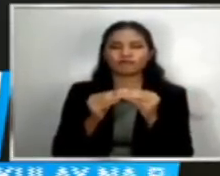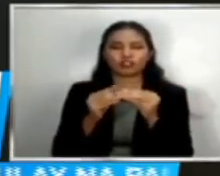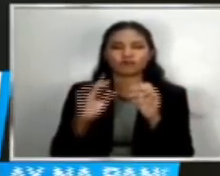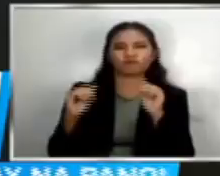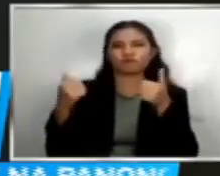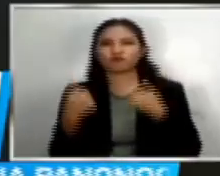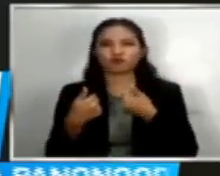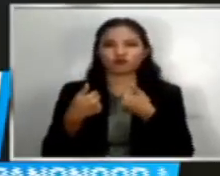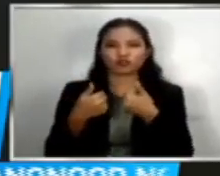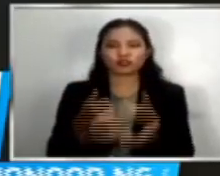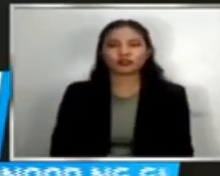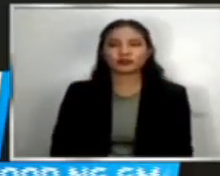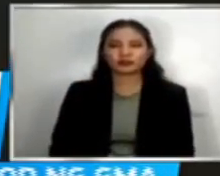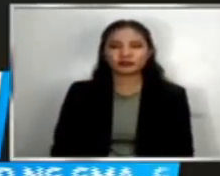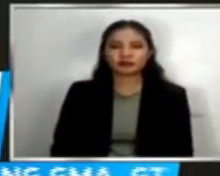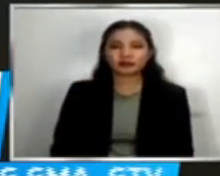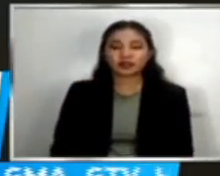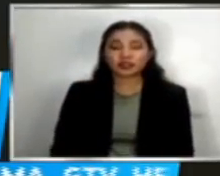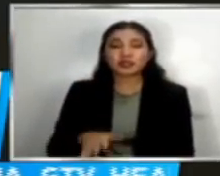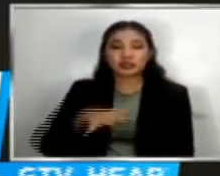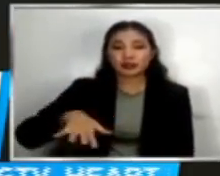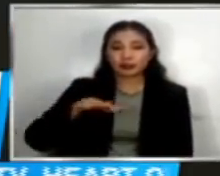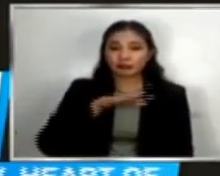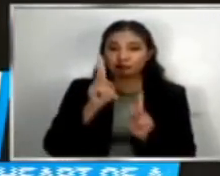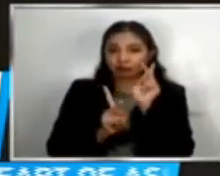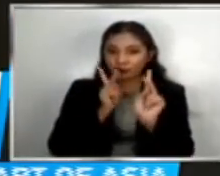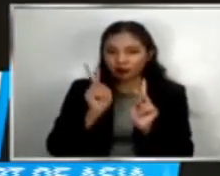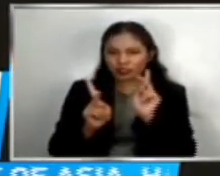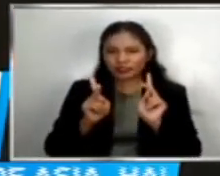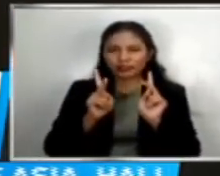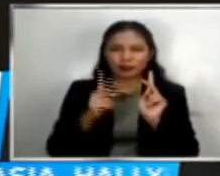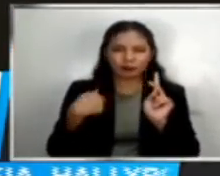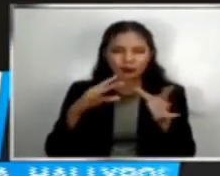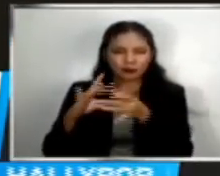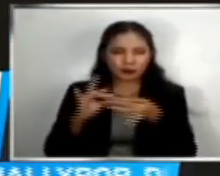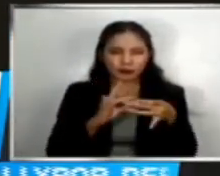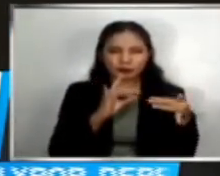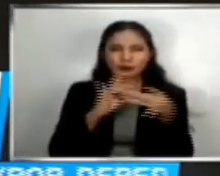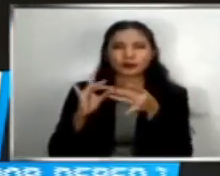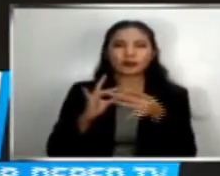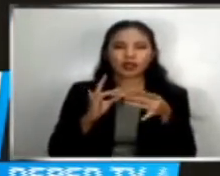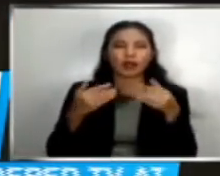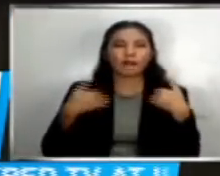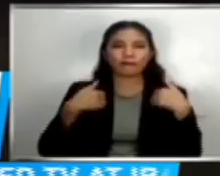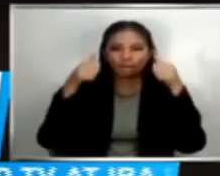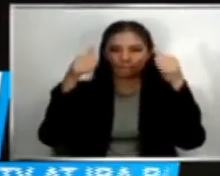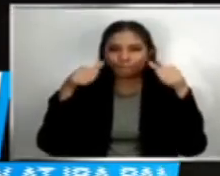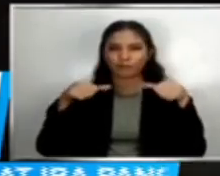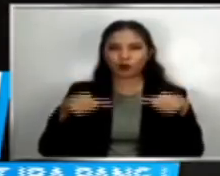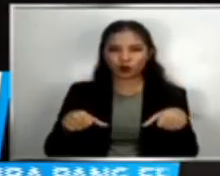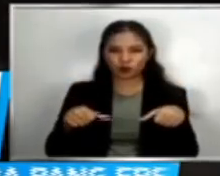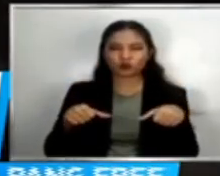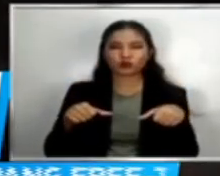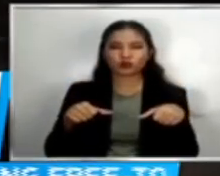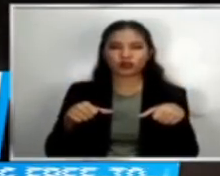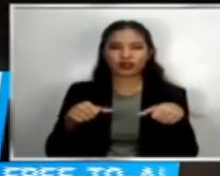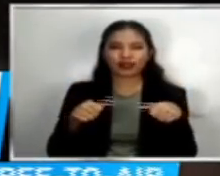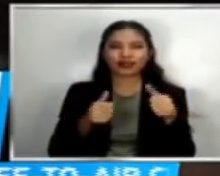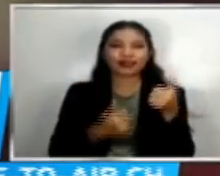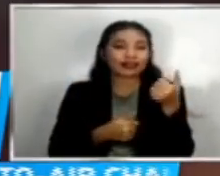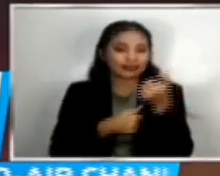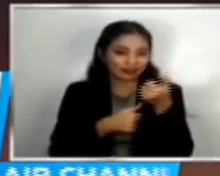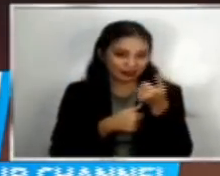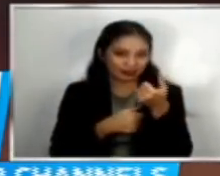gitna ng mga haka-haka tungkol sa kalagayan ng Pangulo, naglabas ng mga litrato at video ang kanyang longtime aide at ngayon Senador Bongo